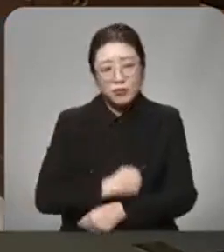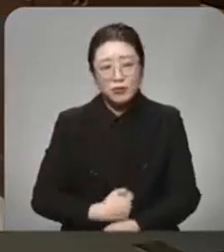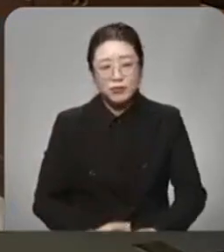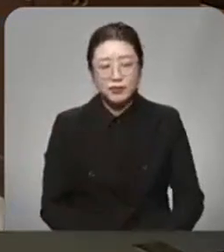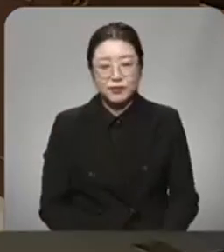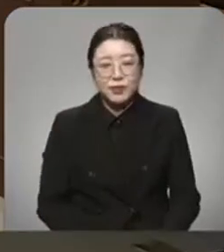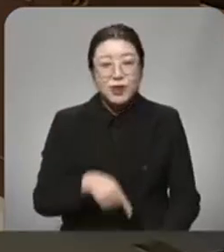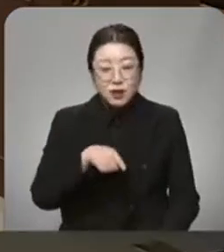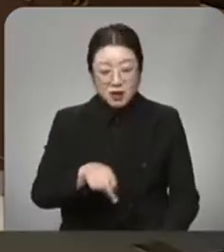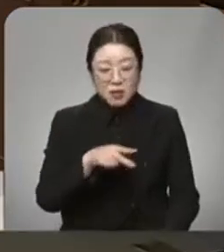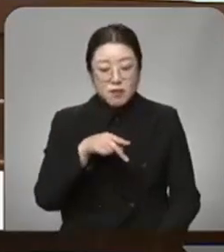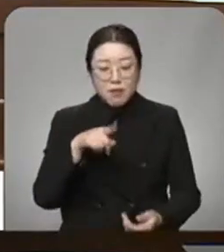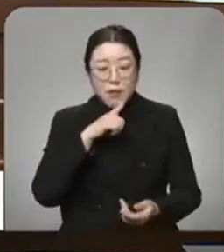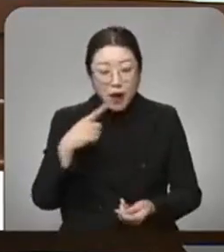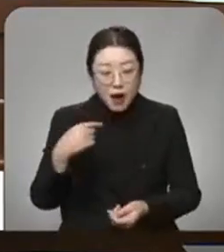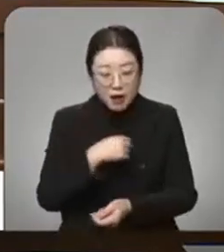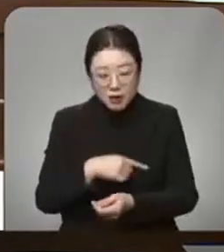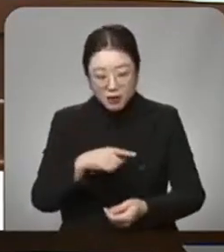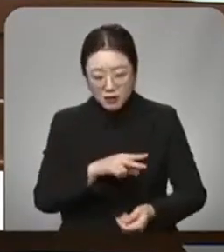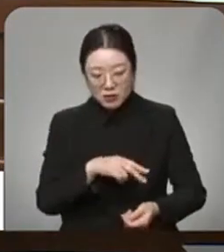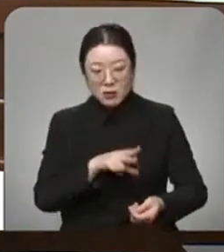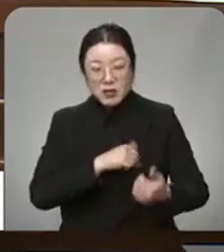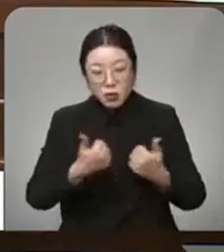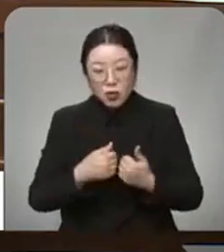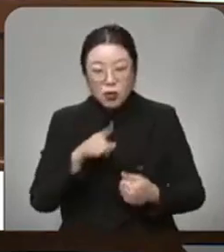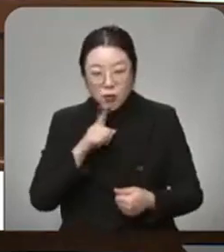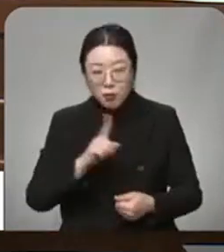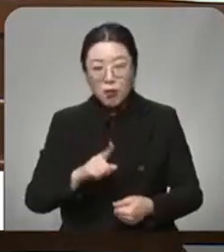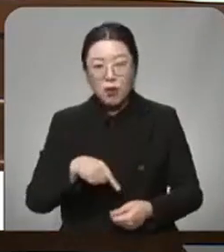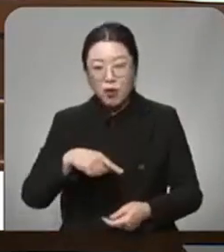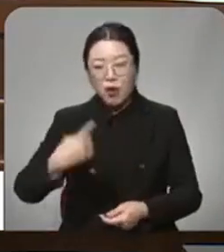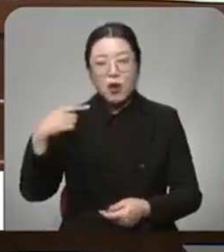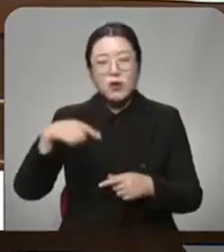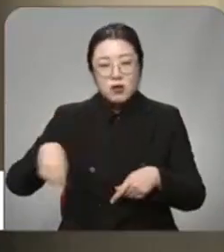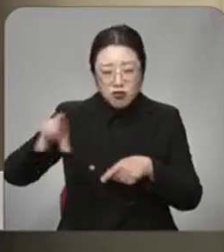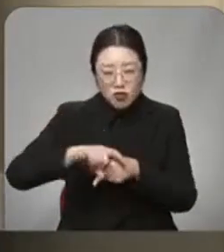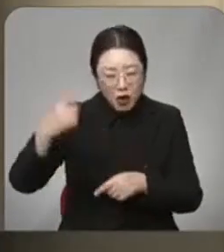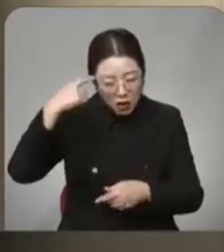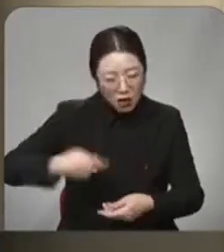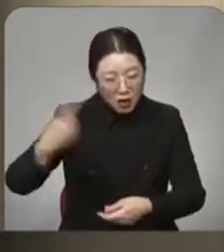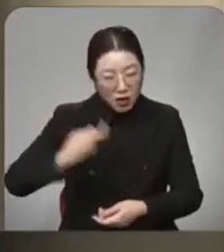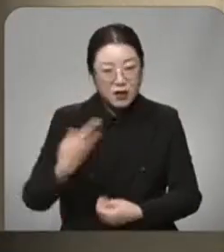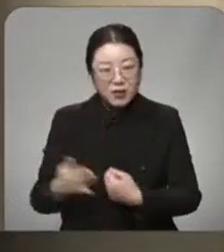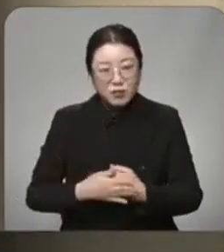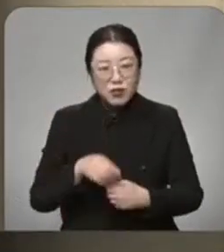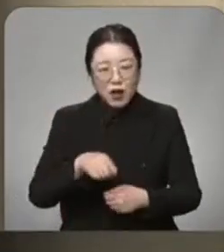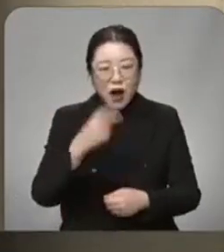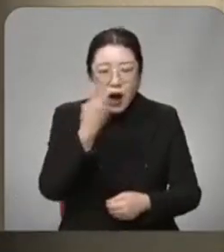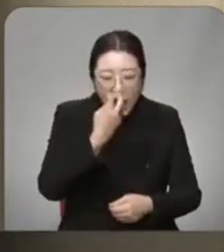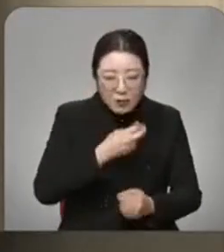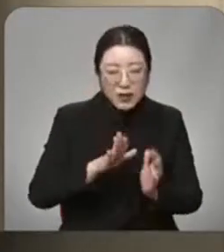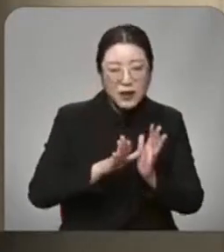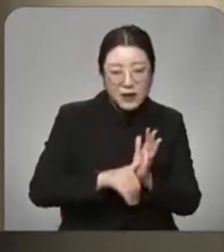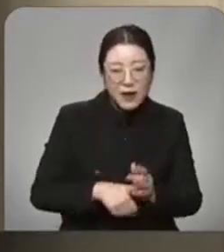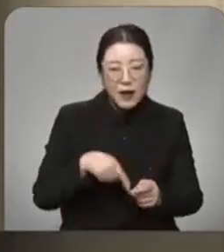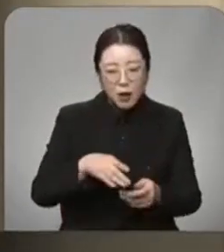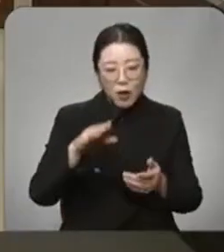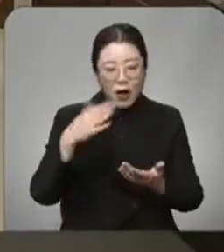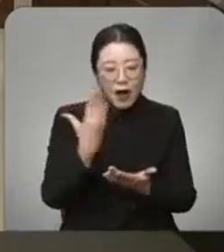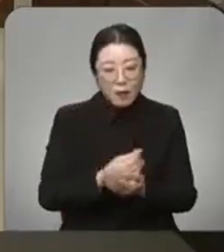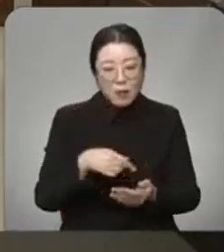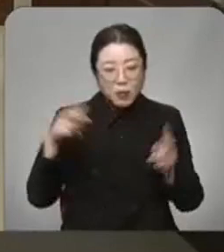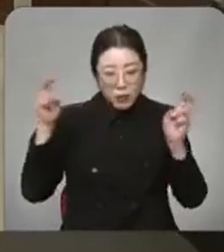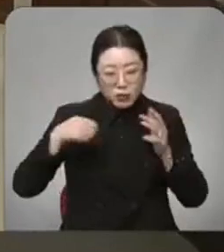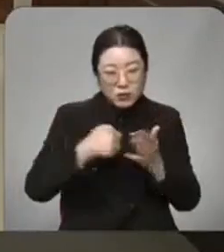문제를 제기한 도의원들은 추가 제보도 계속 들어오고 있다며 강원도 경제진흥원에 대한 행정사무 감사에서 공공앱